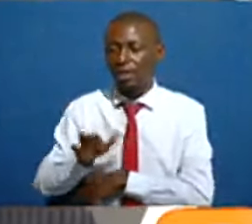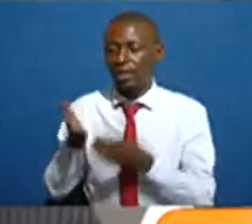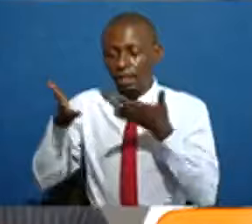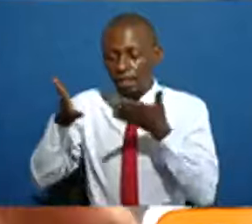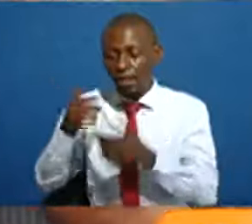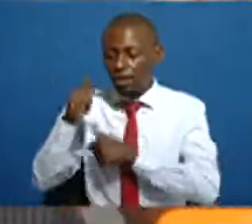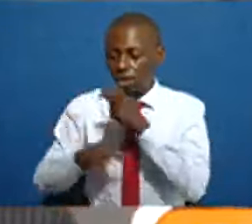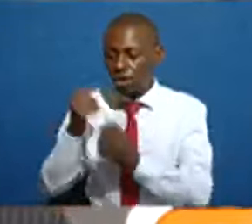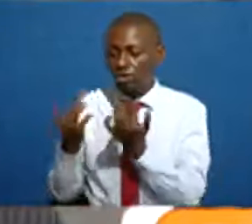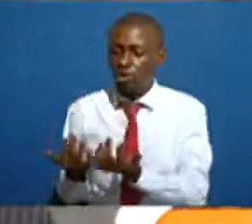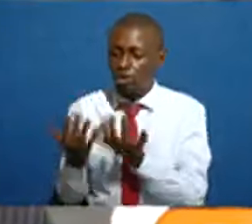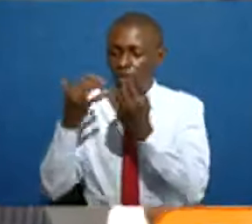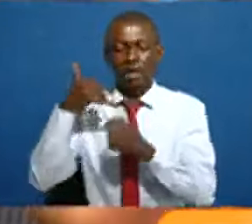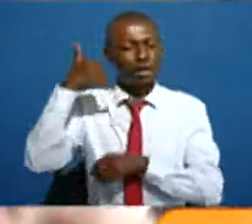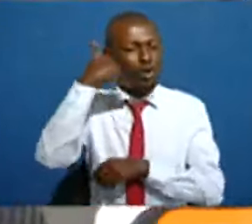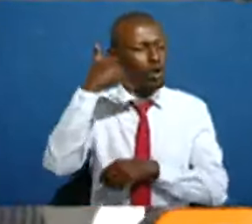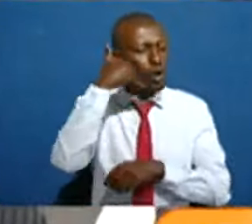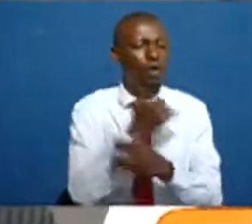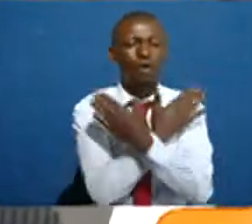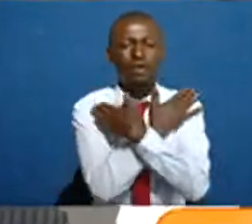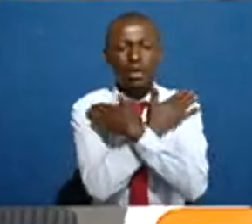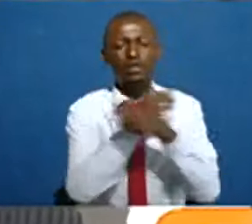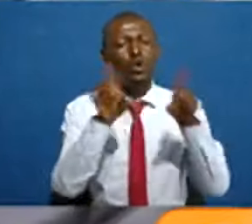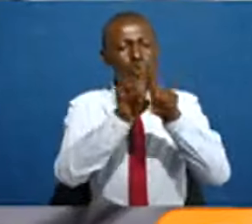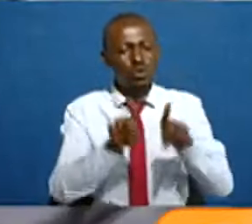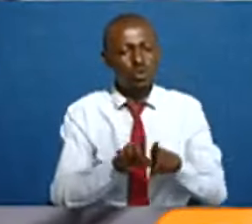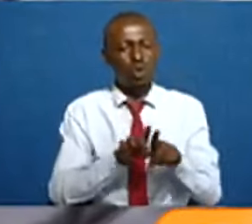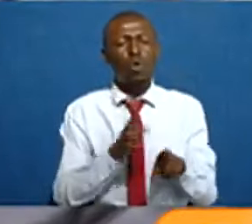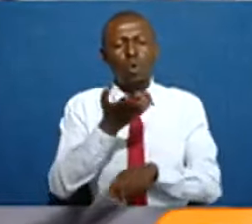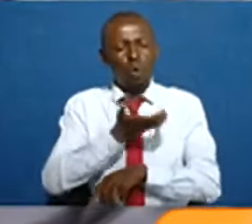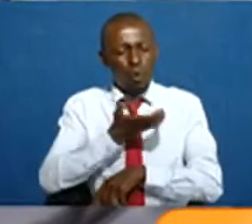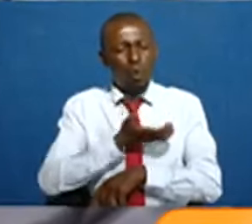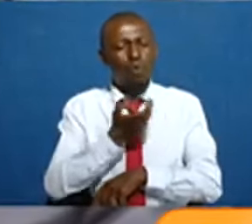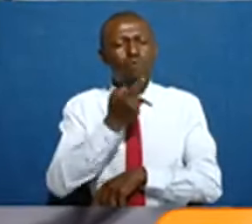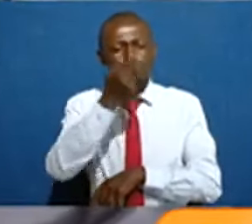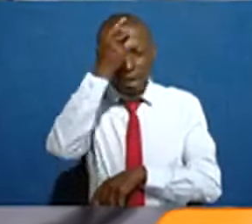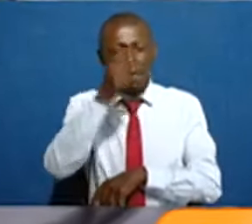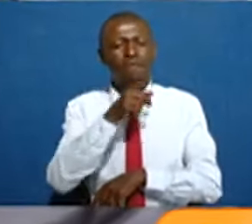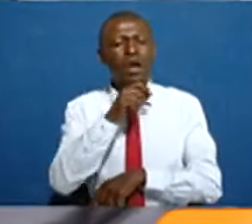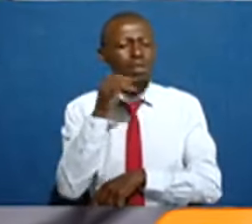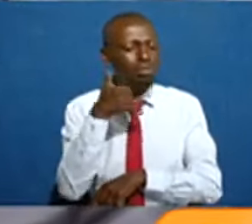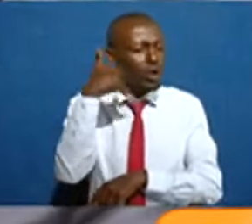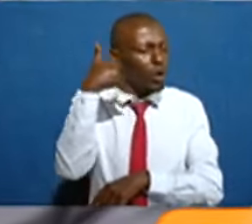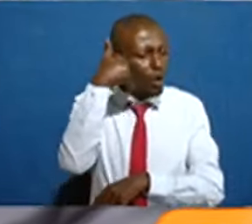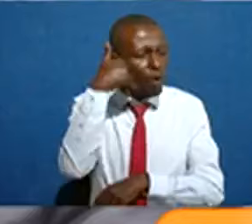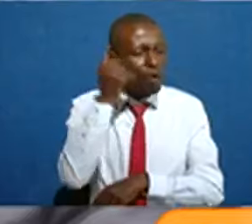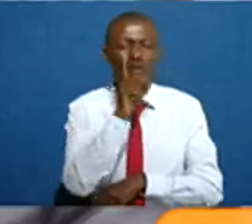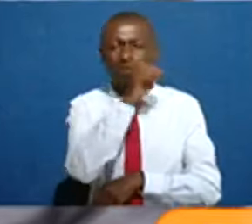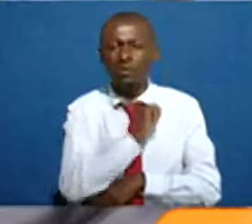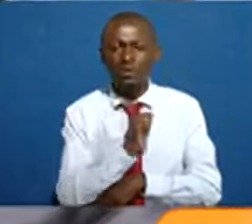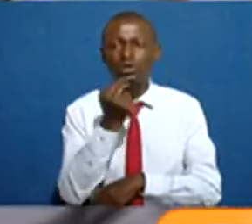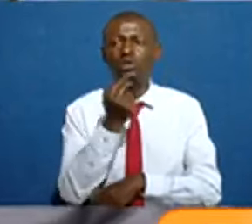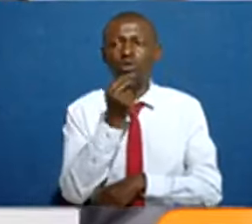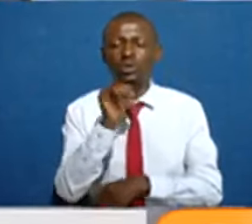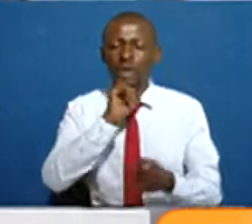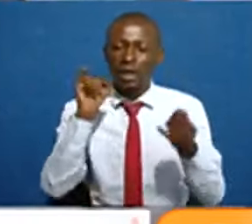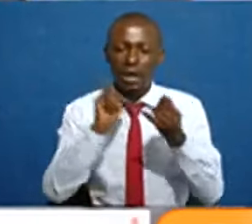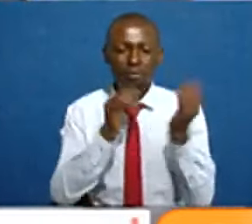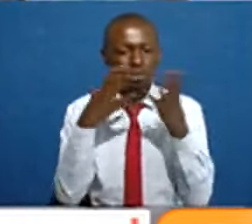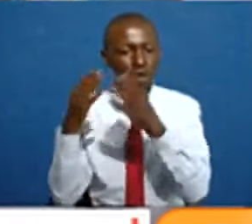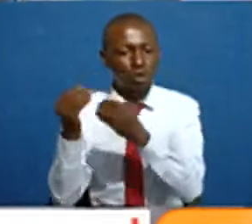inanipata. Akapigia marafiki wake sana mpaka akapigia baba yake mzazi. Hiyo siku ya Tuesday, mama wangu aliondoka.